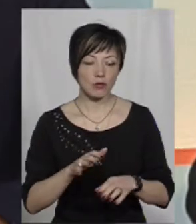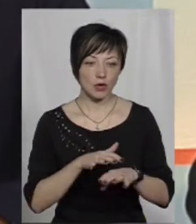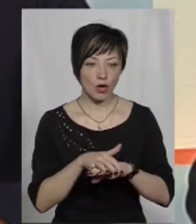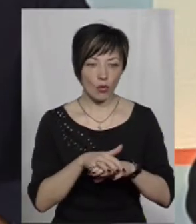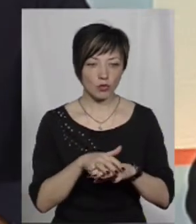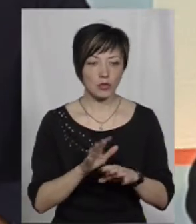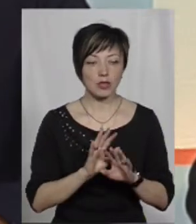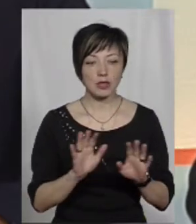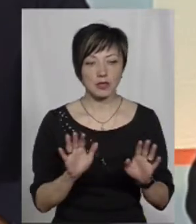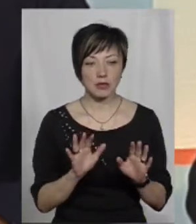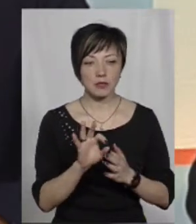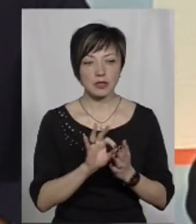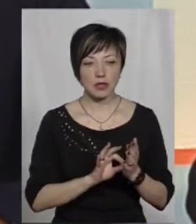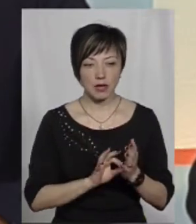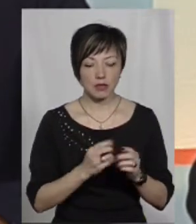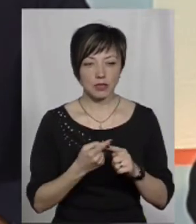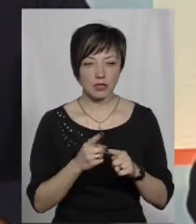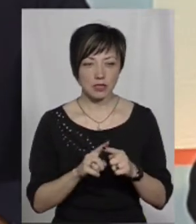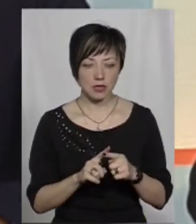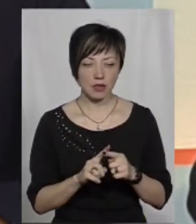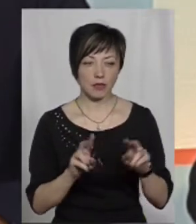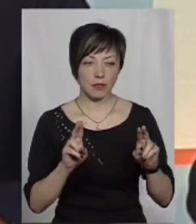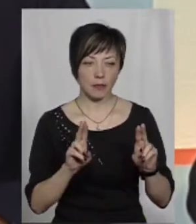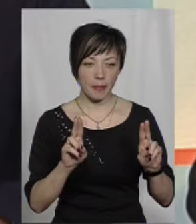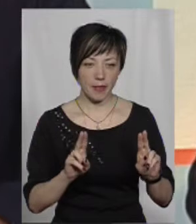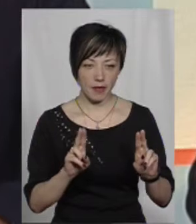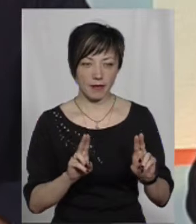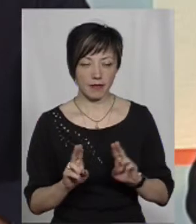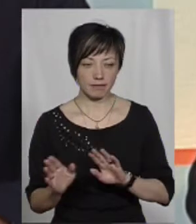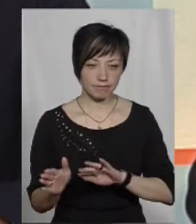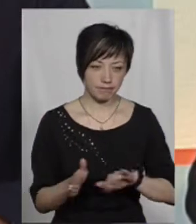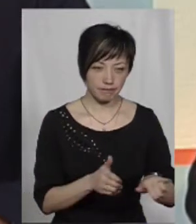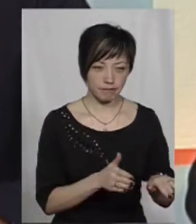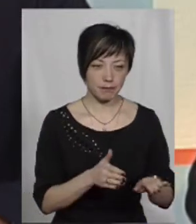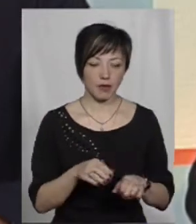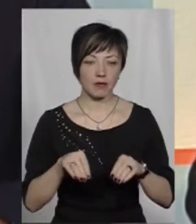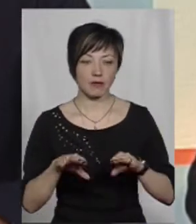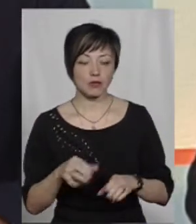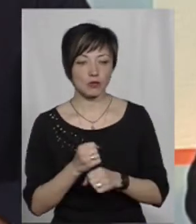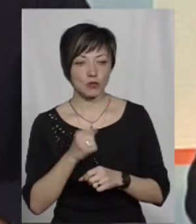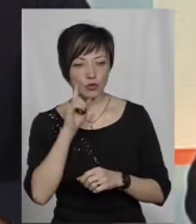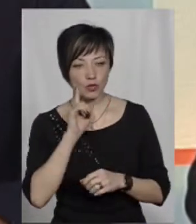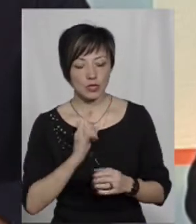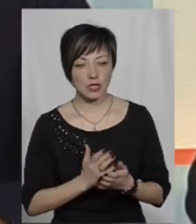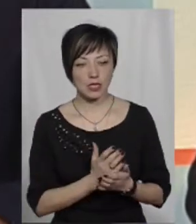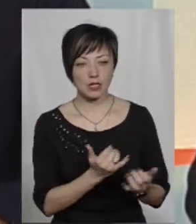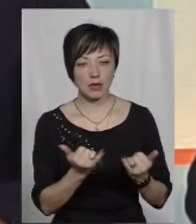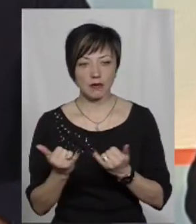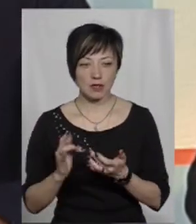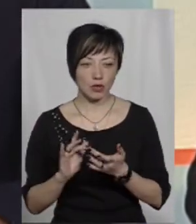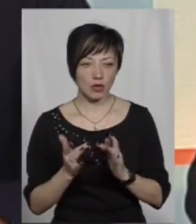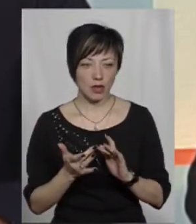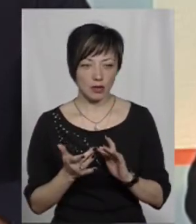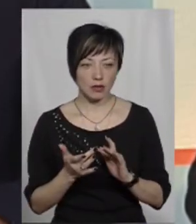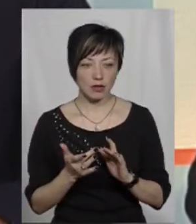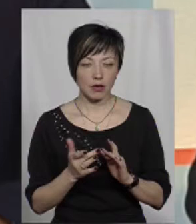проводиться розрахунок. Ми одразу від цієї концепції відійшли, ми вирішили зробити найбільш зручний сервіс, тобто